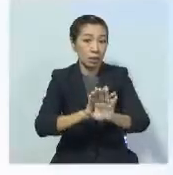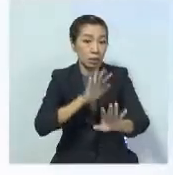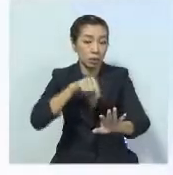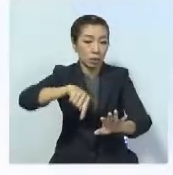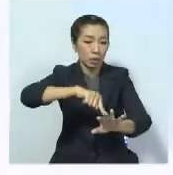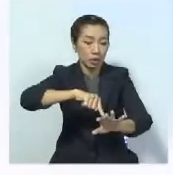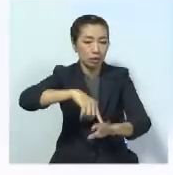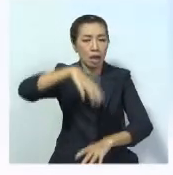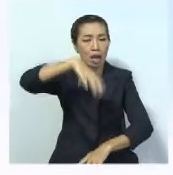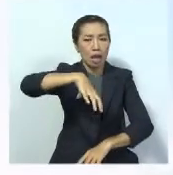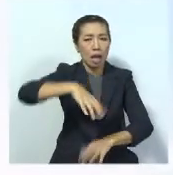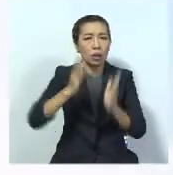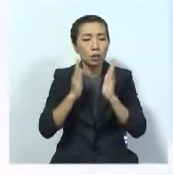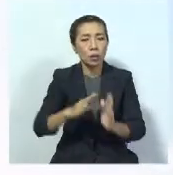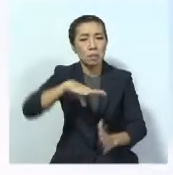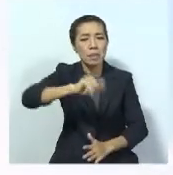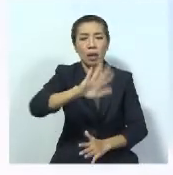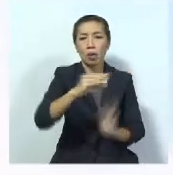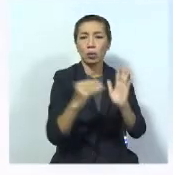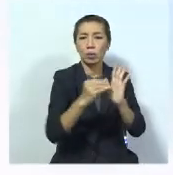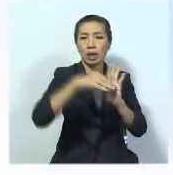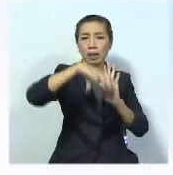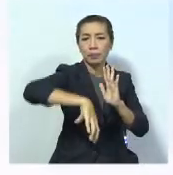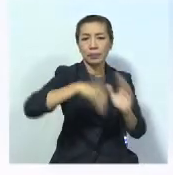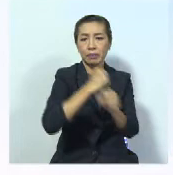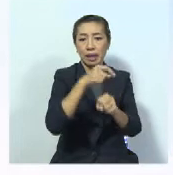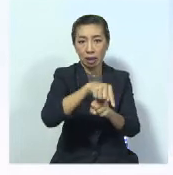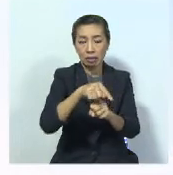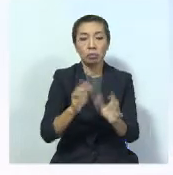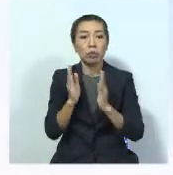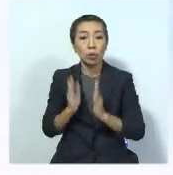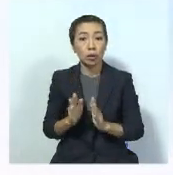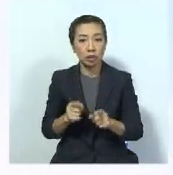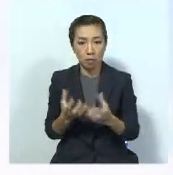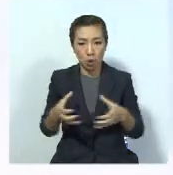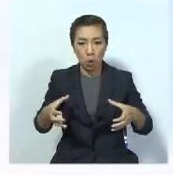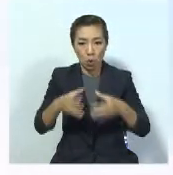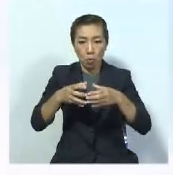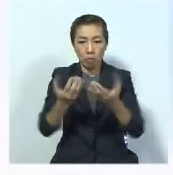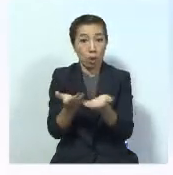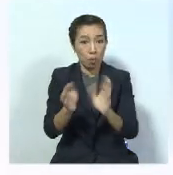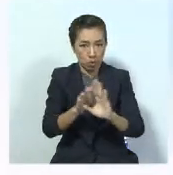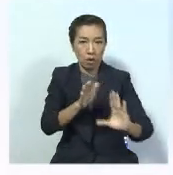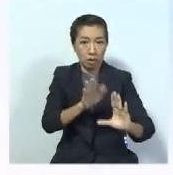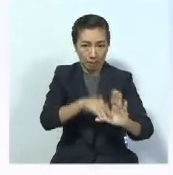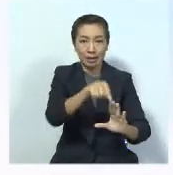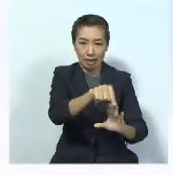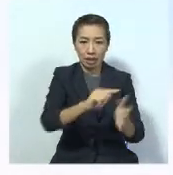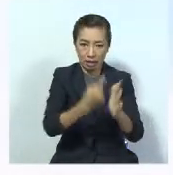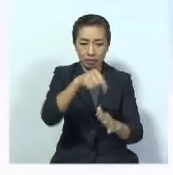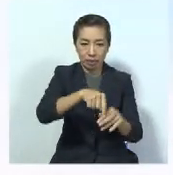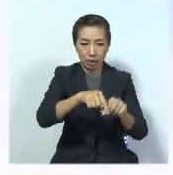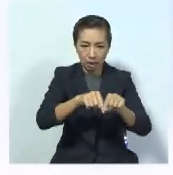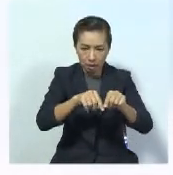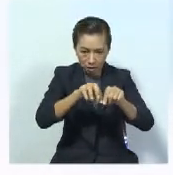จากลานคนเมืองนะคะอันนี้จุดแรกเนี่ยจะเฉพาะคนที่ลงทะเบียนเป็นแบบกลุ่มครอบครัวเท่านั้นระยะทา